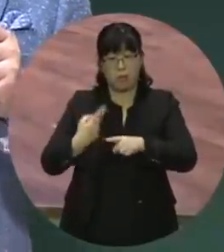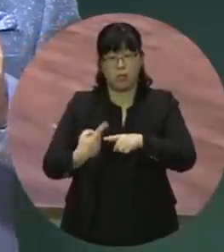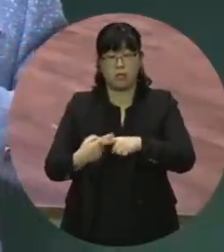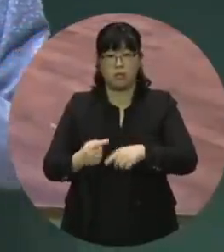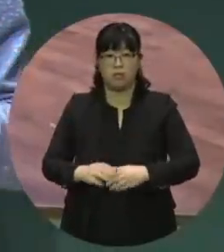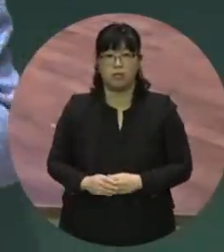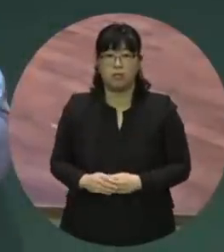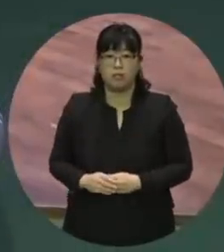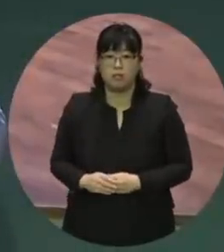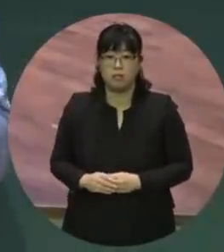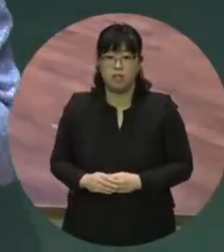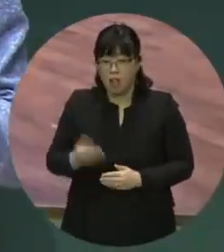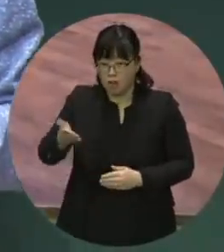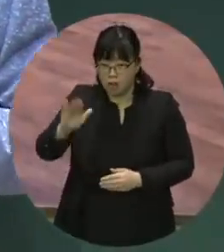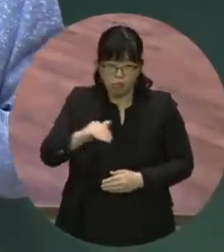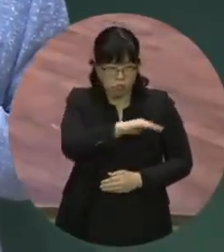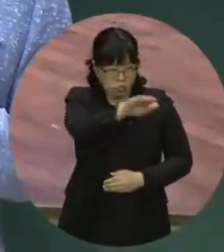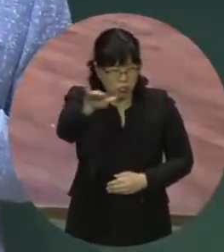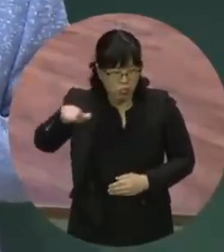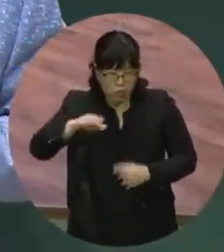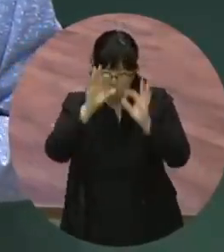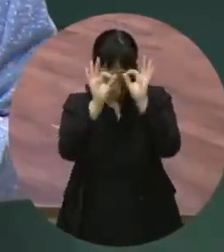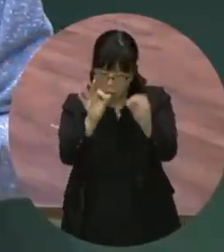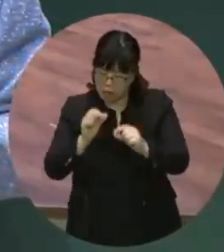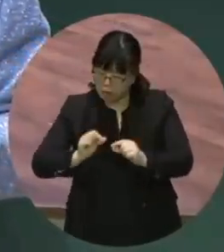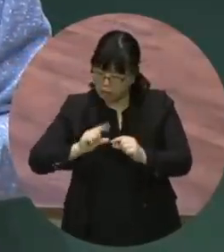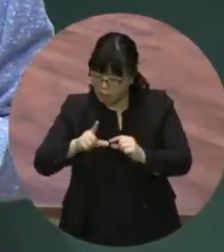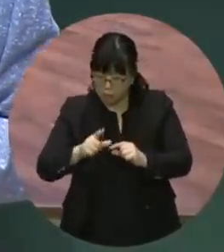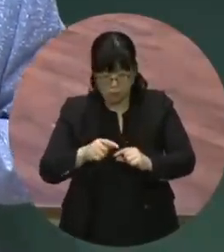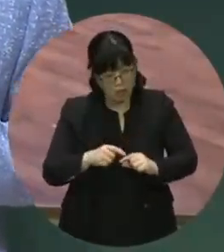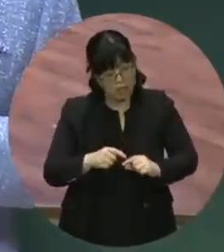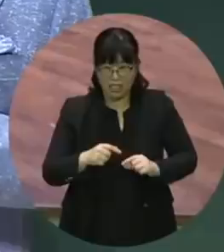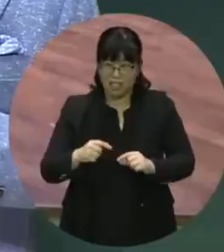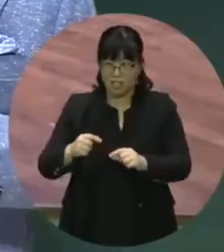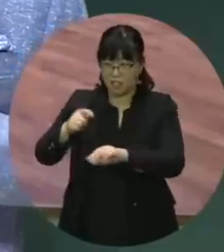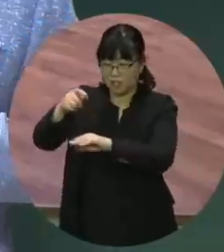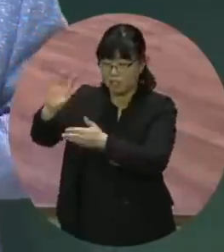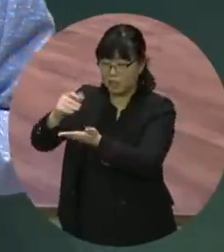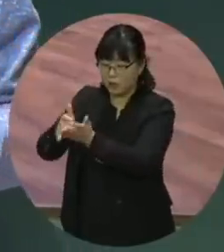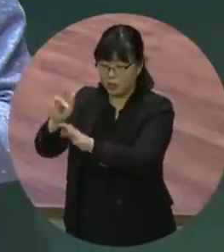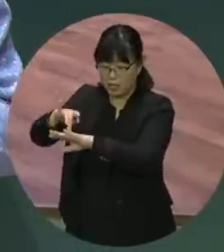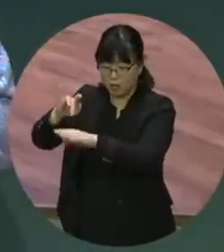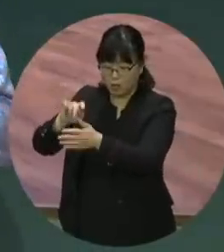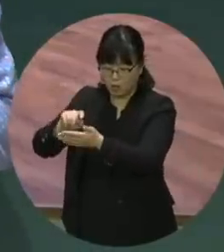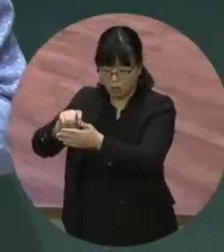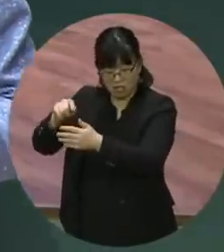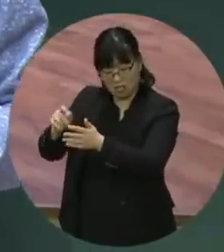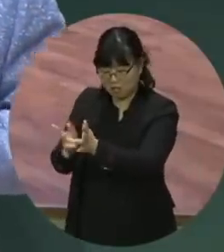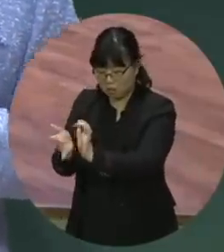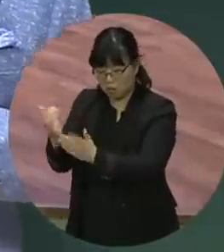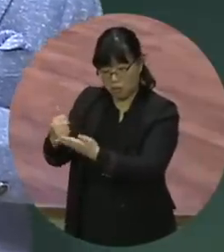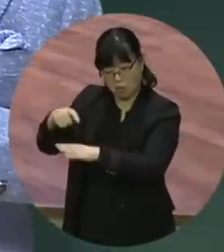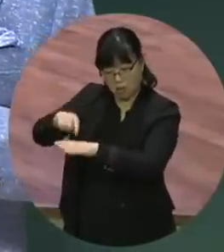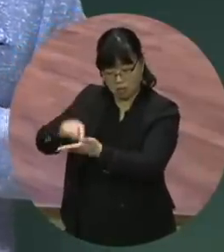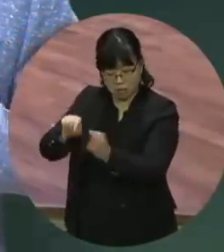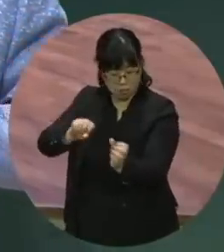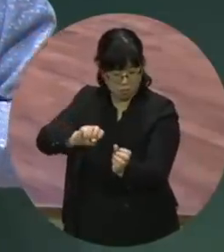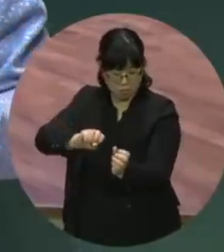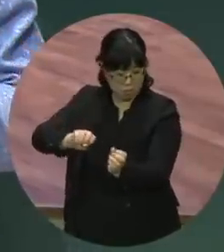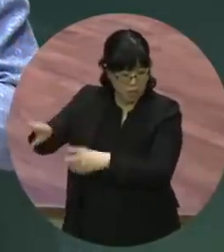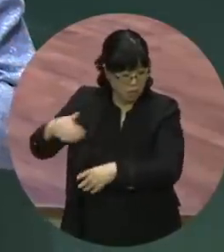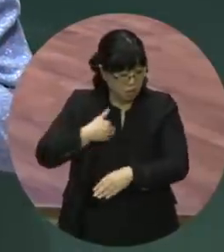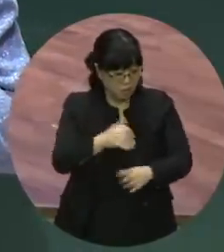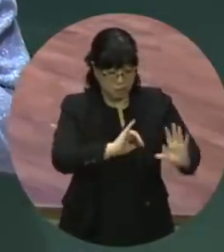세상 것 다 품고 있어요. 세상 욕심, 세상 야망, 세상 것 가지고 있어요. 그러니까 여러분은 꼭